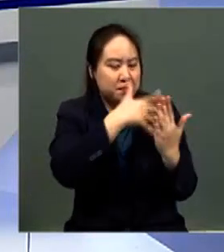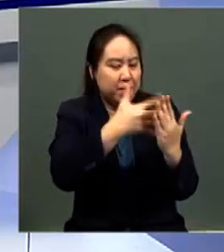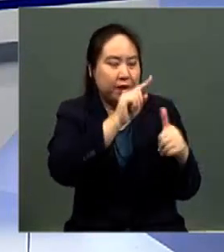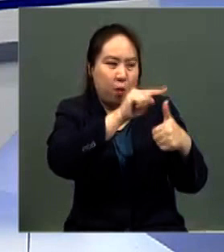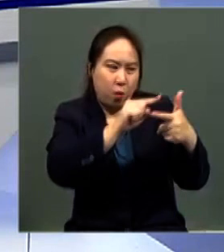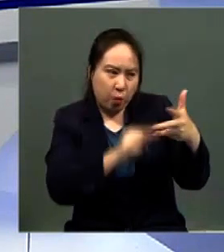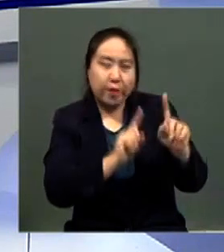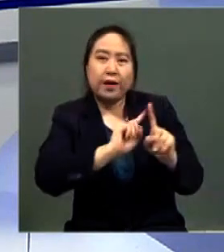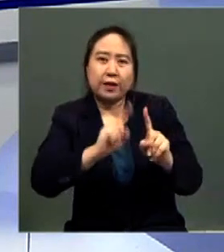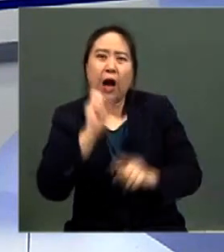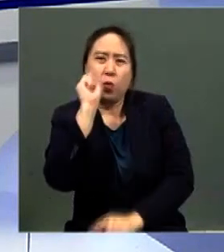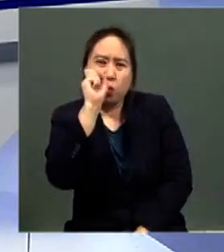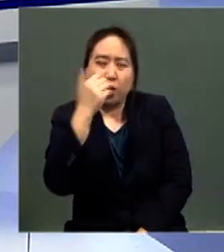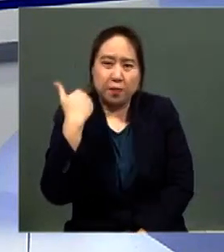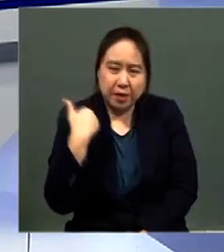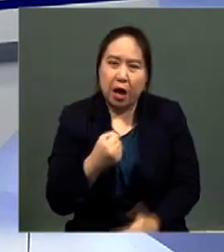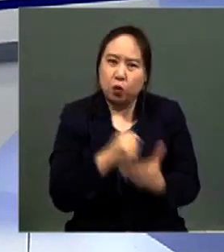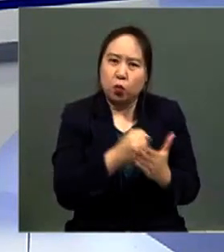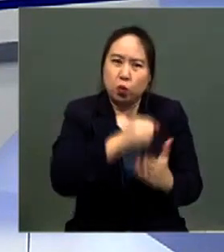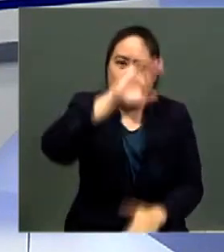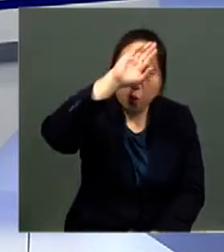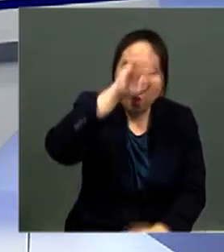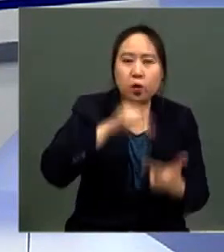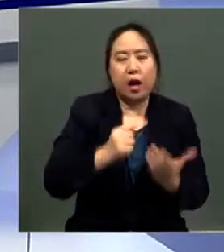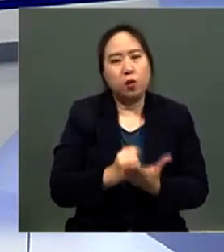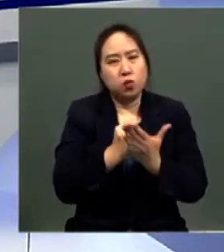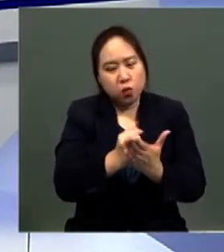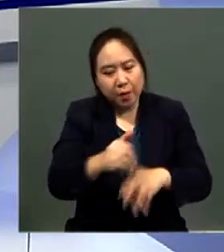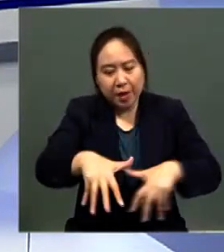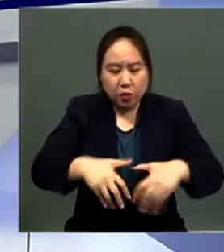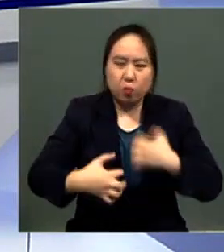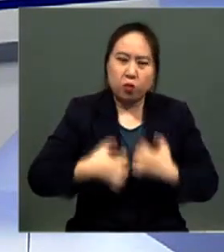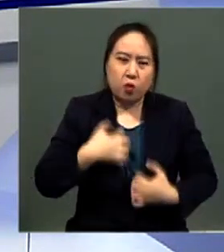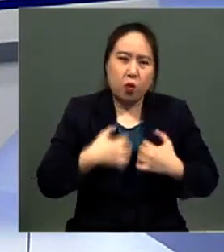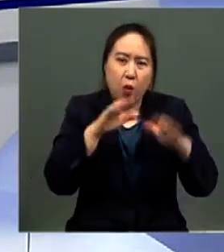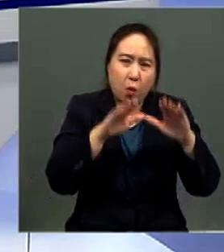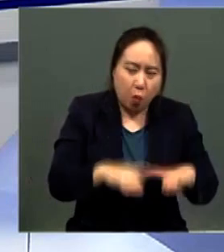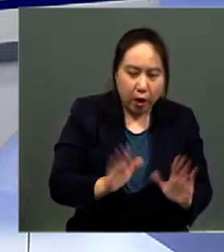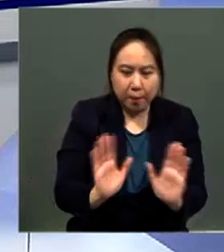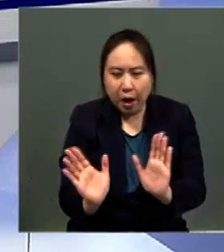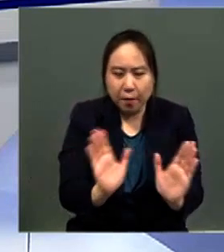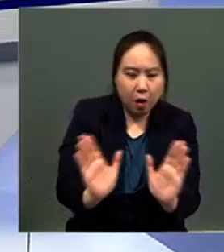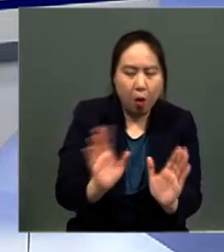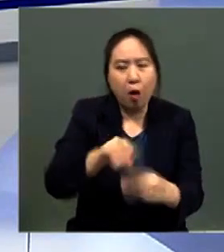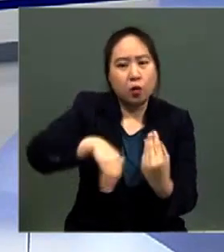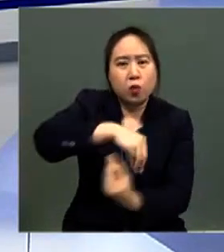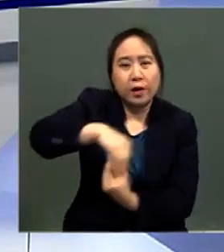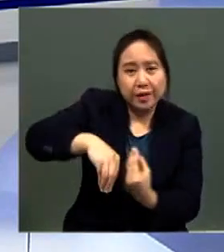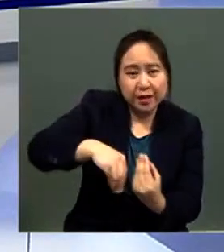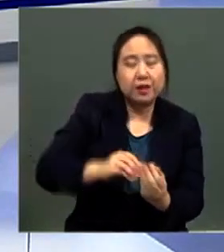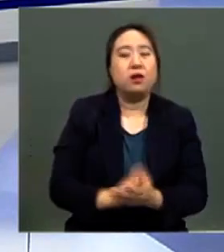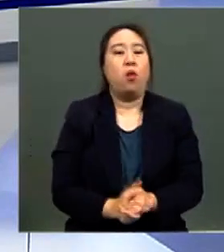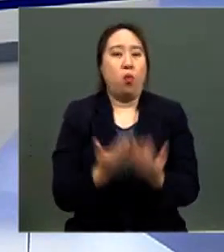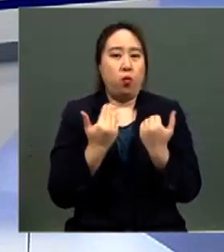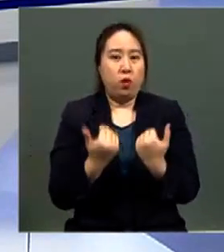เร่งด่วนทั้งสู้กับโรคร้ายออกมาช่วยเหลือบรรเทาความเดือดร้อนให้กับประชาชนประคับประคองภาคธุรกิจวันนี้คุ